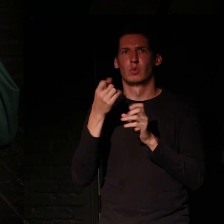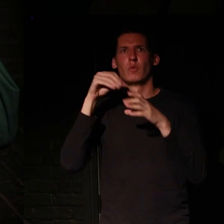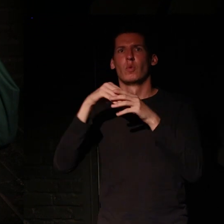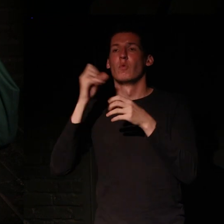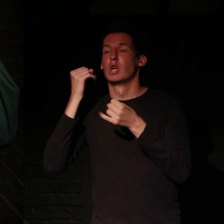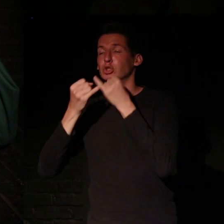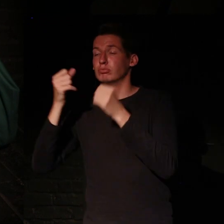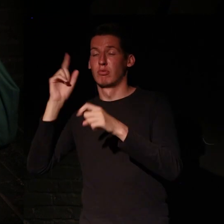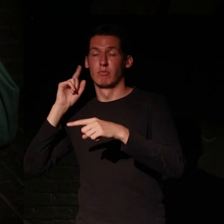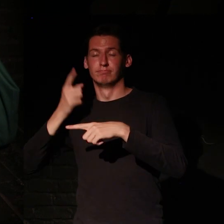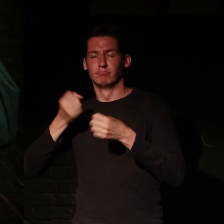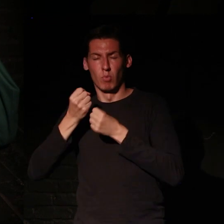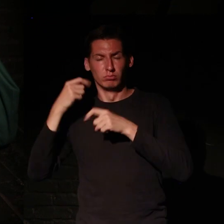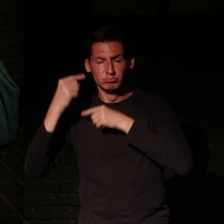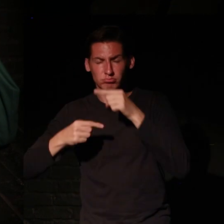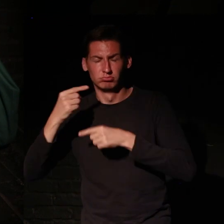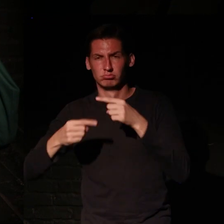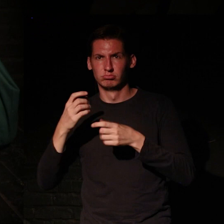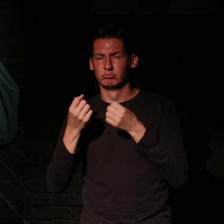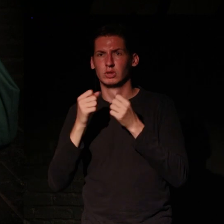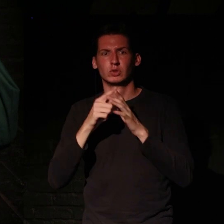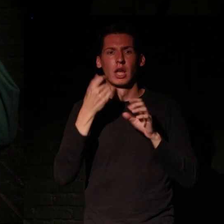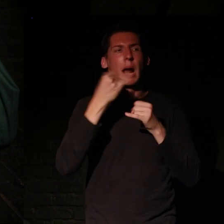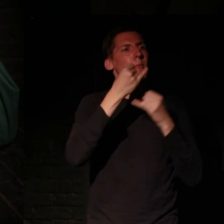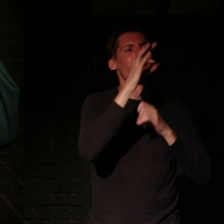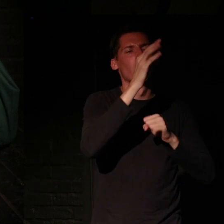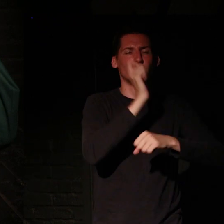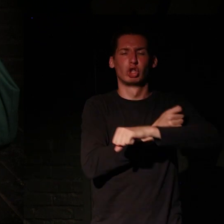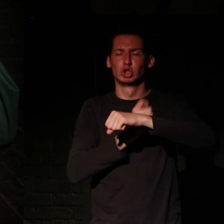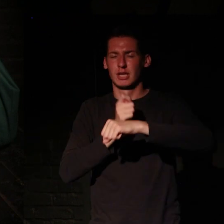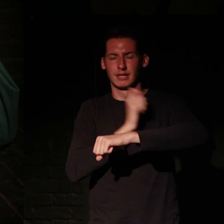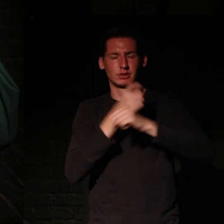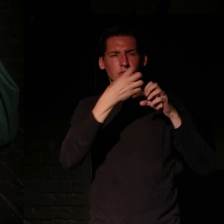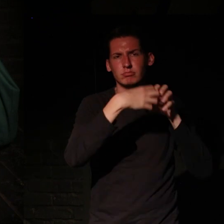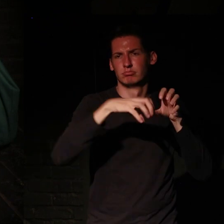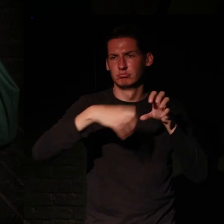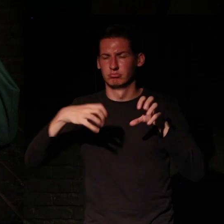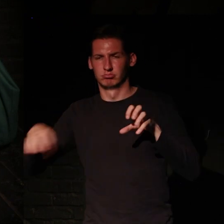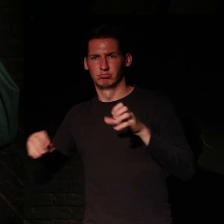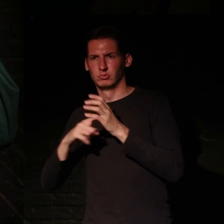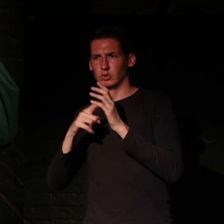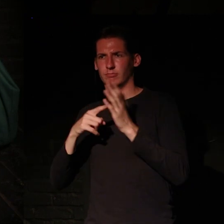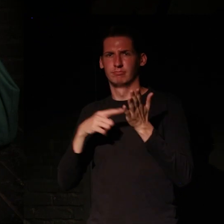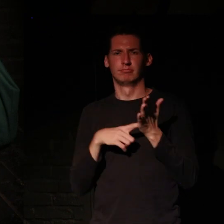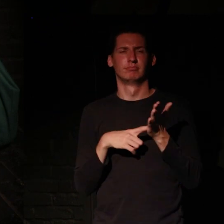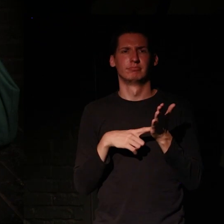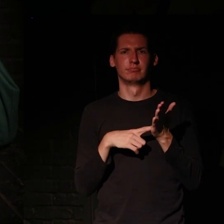po prostu też inne nurty chrześcijaństwa niż ten nurt, który my dzisiaj uważamy za